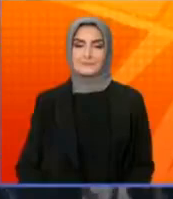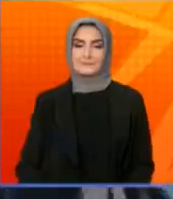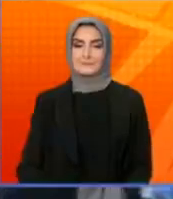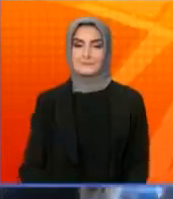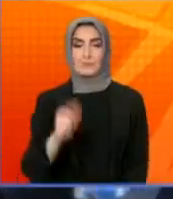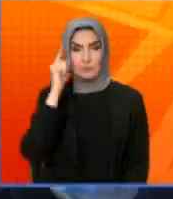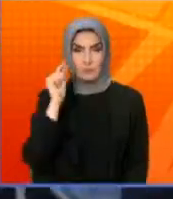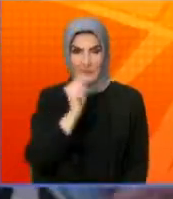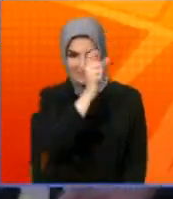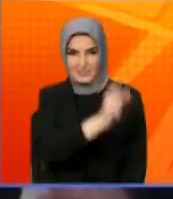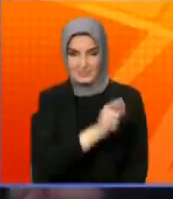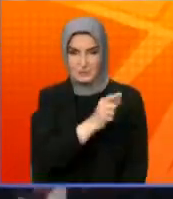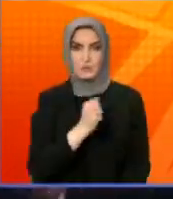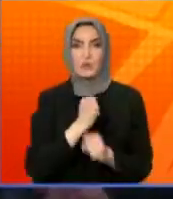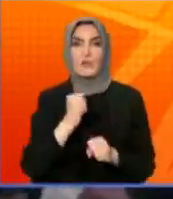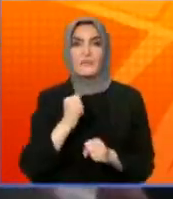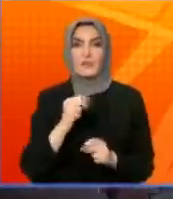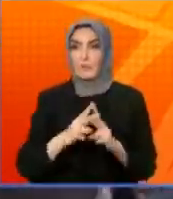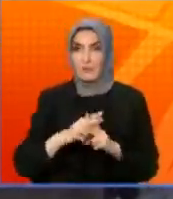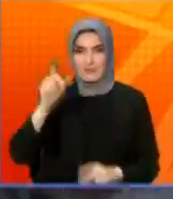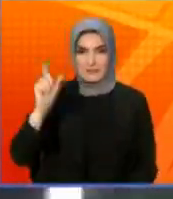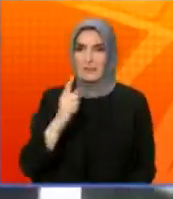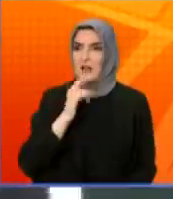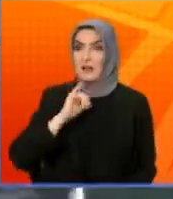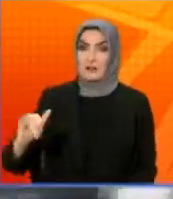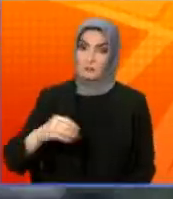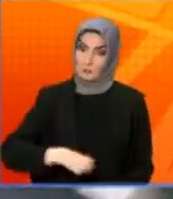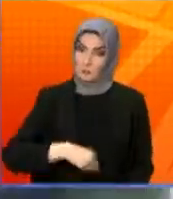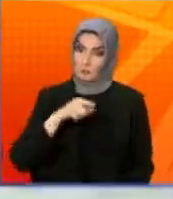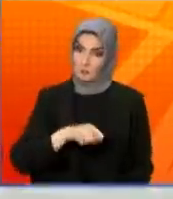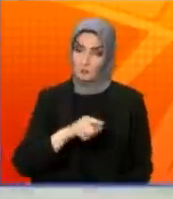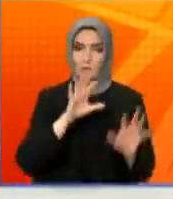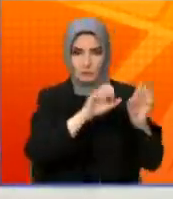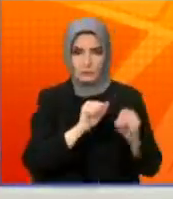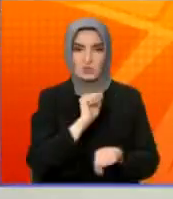Şüpheli görevli memura hakaret suçundan tutuklanarak cezaevine gönderildi.